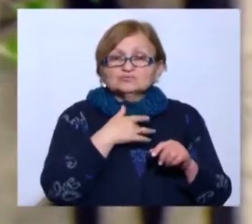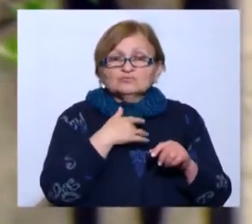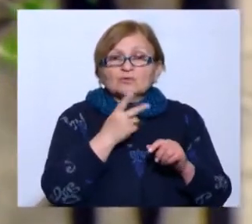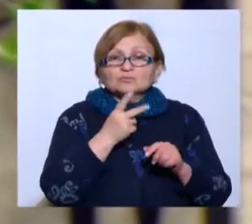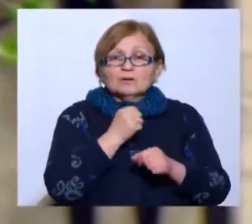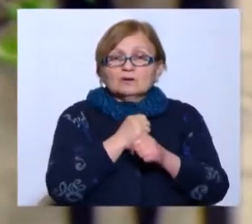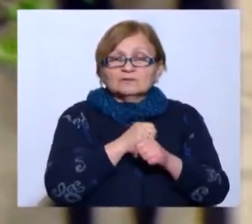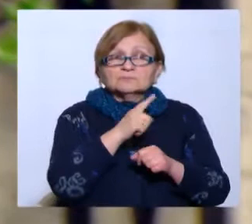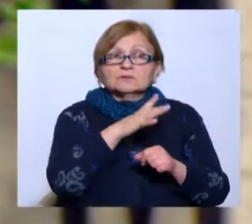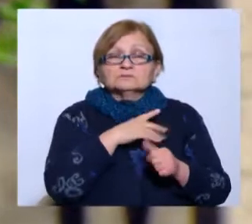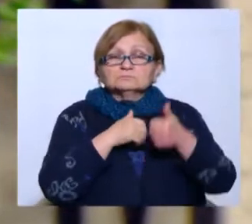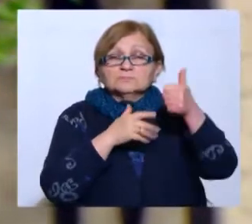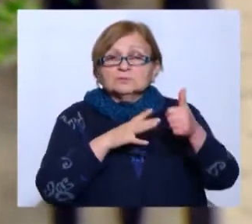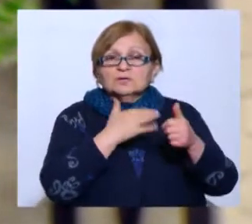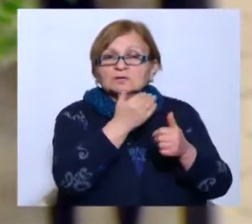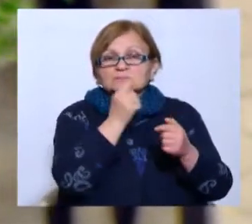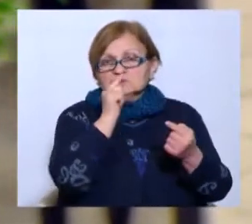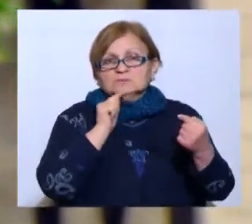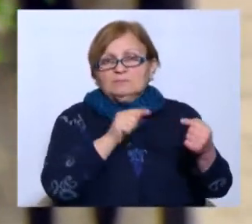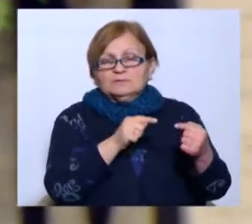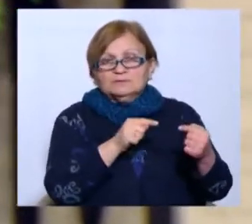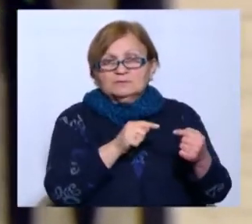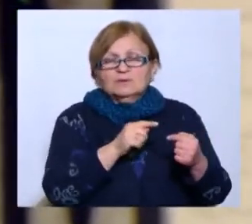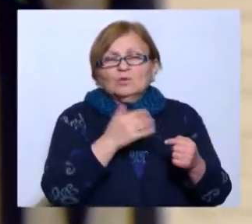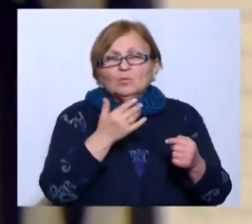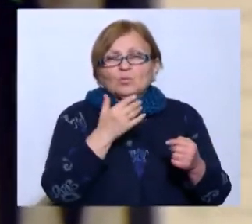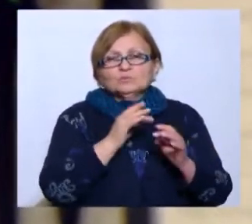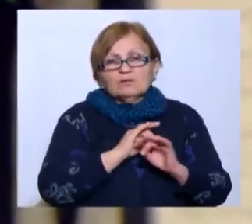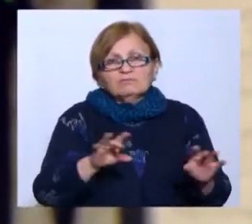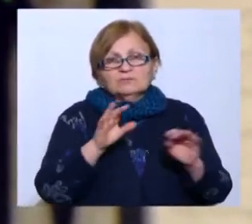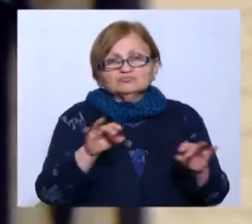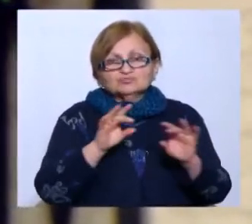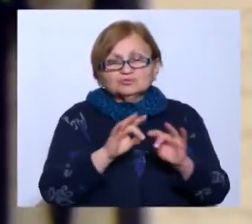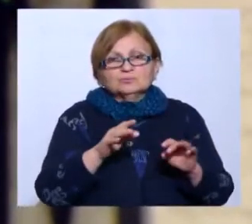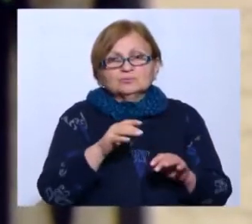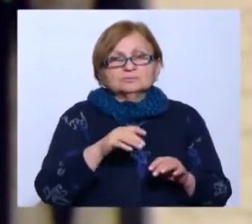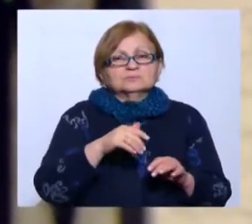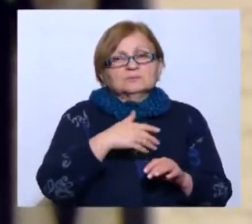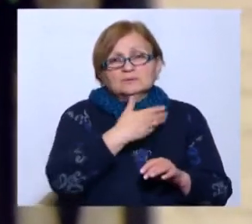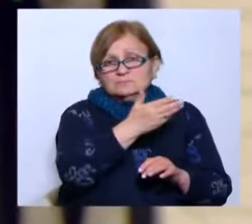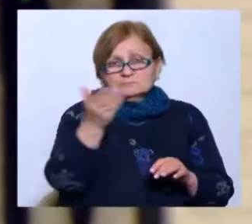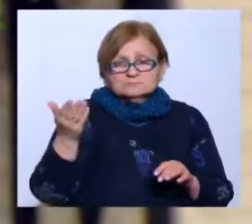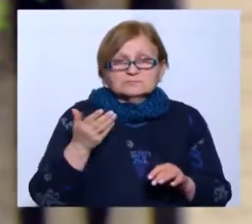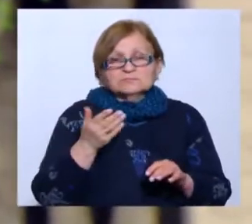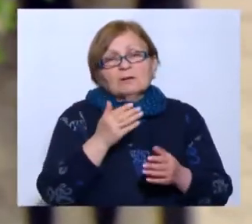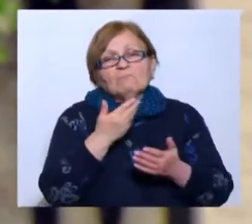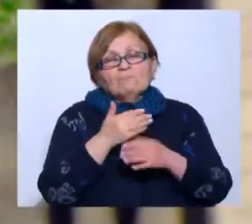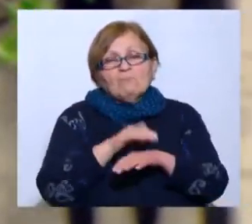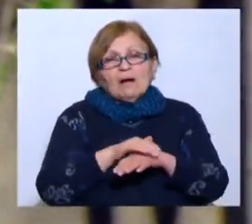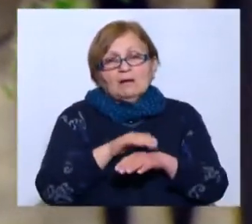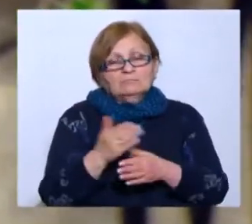დებულება და მასზე ვიმსჯელოთ ჯერ ზოგადად და გავამყაროთ კვლავ მაგალითებით